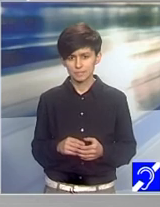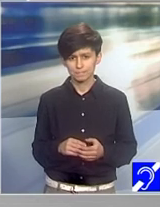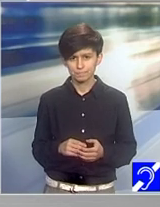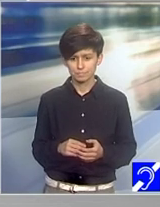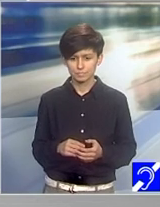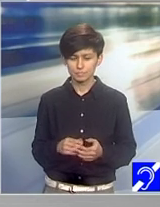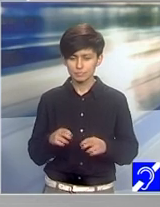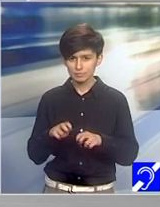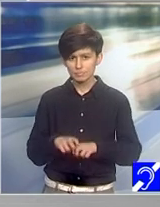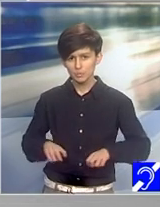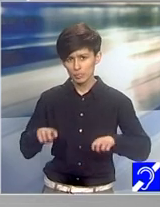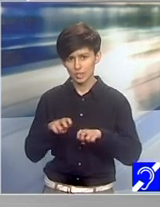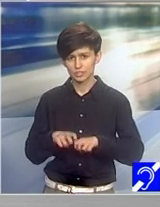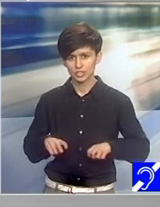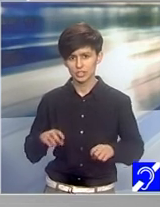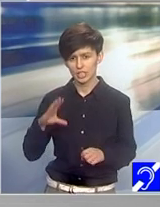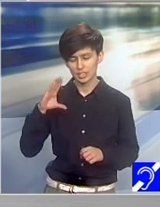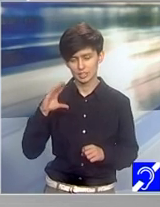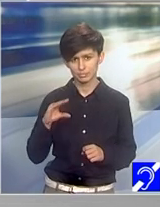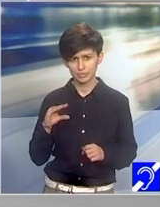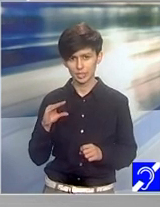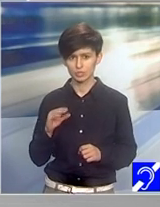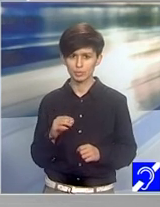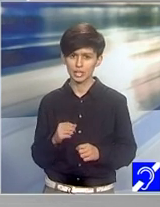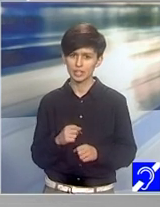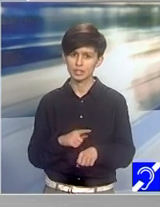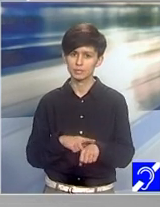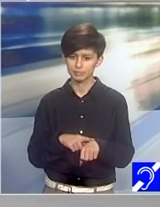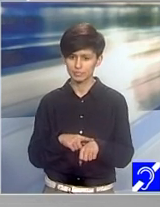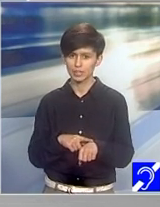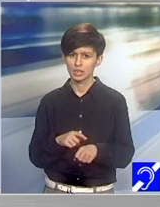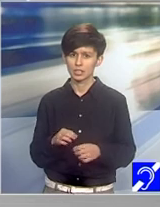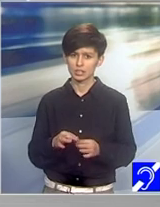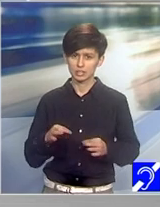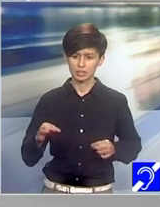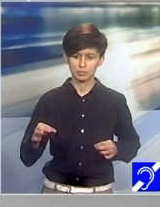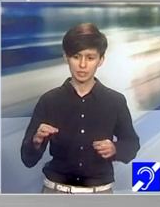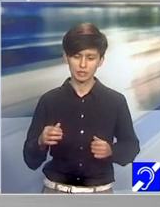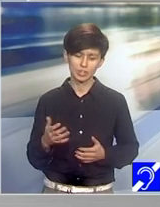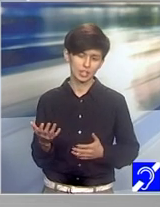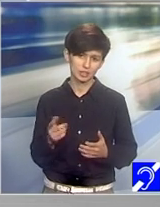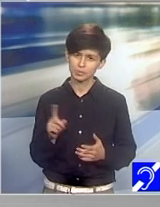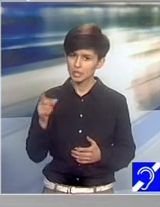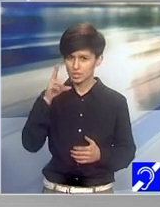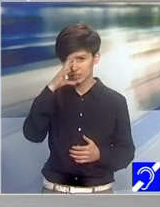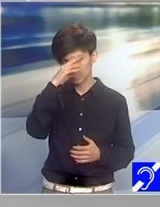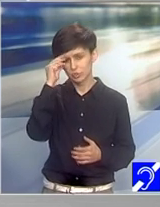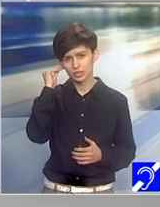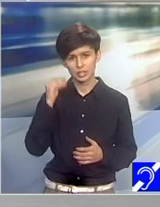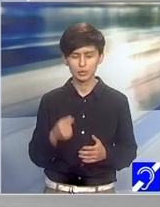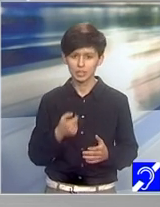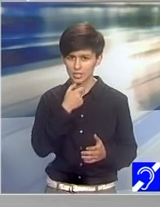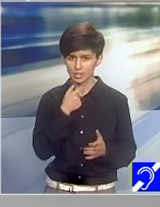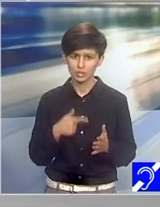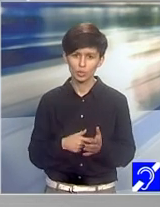sintetizare, de cercetare până la urmă, care este unul foarte îndelungat. Să nu uităm că între anii 2003 și 2008